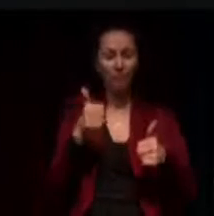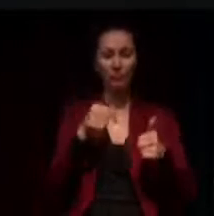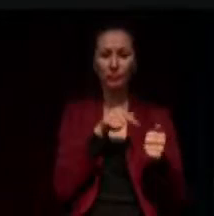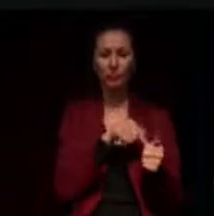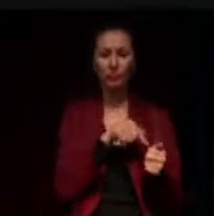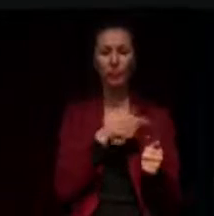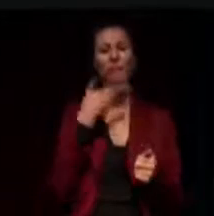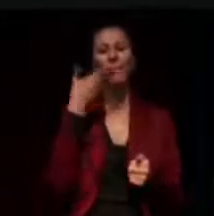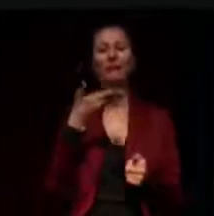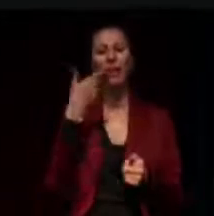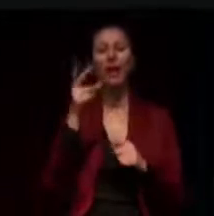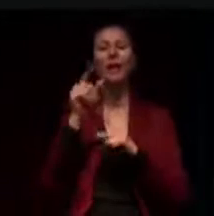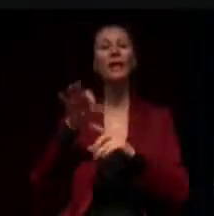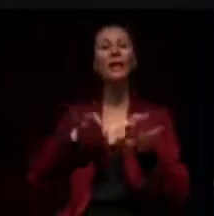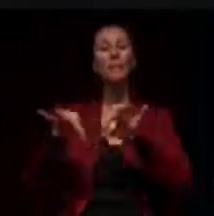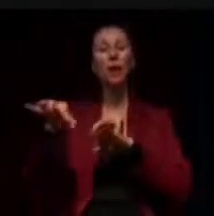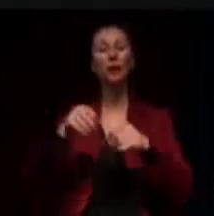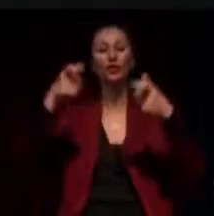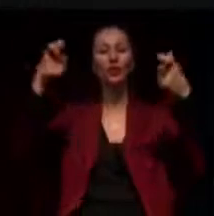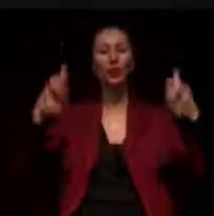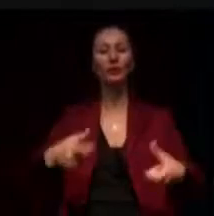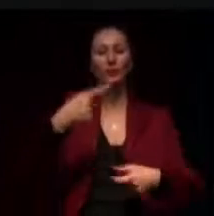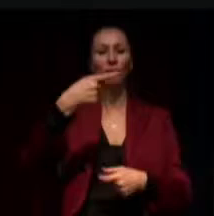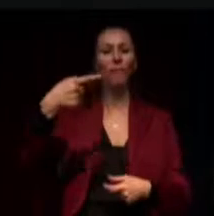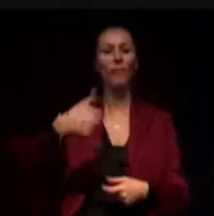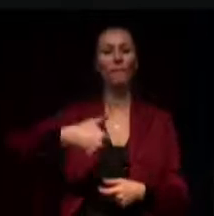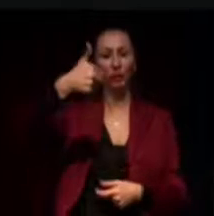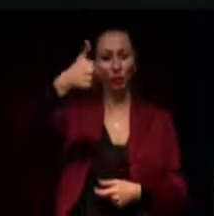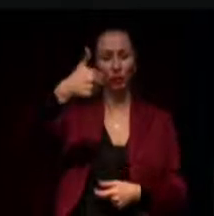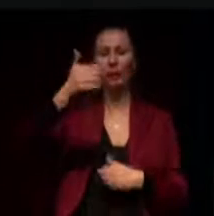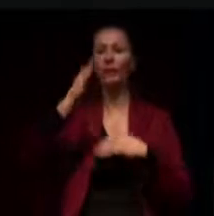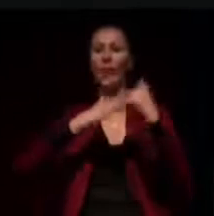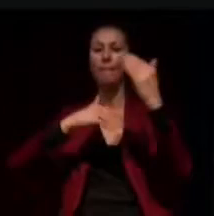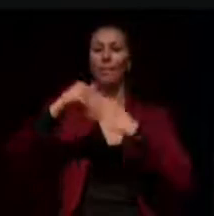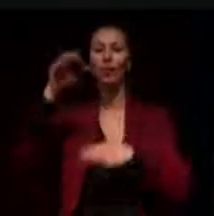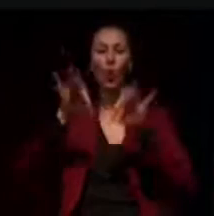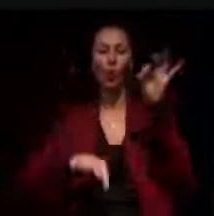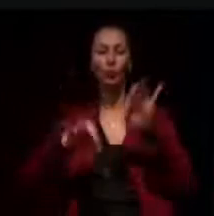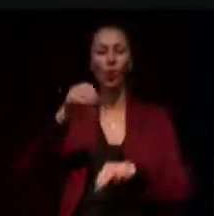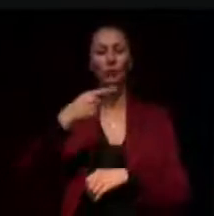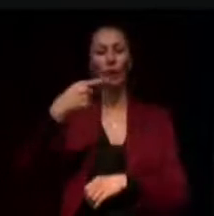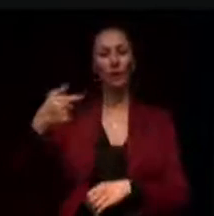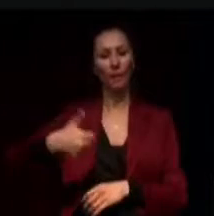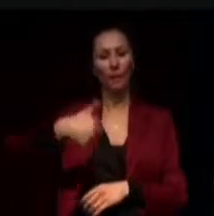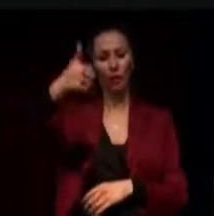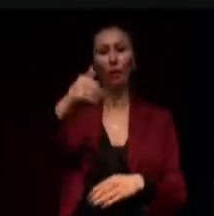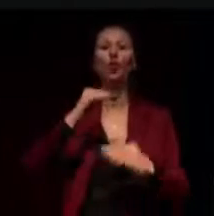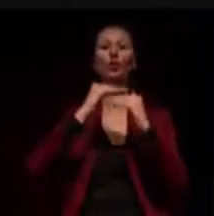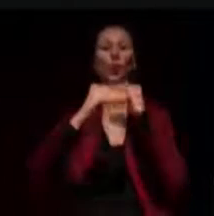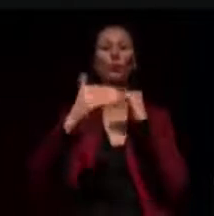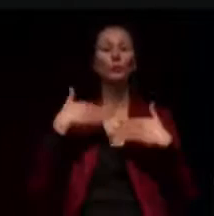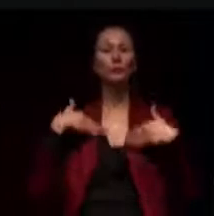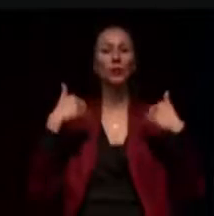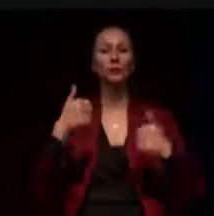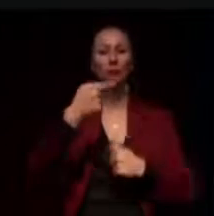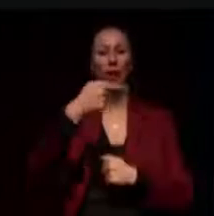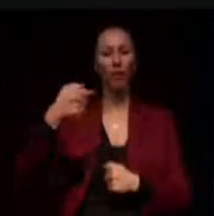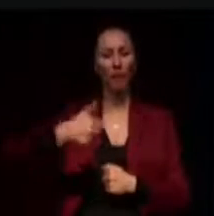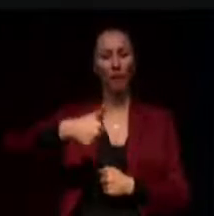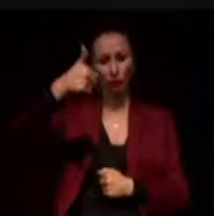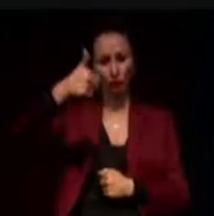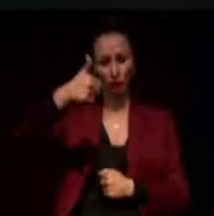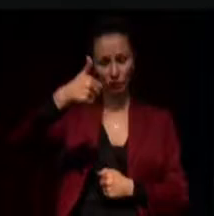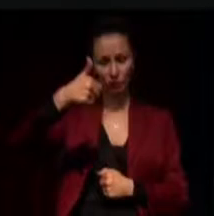isterseniz. Mesela İmar ve Şehircilik Daire Başkanlığı'ndan, Yapı Kontrol Daire Başkanlığı'ndan, Toplum Sağlığı Daire